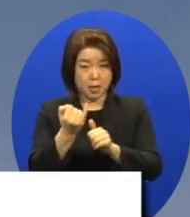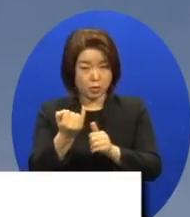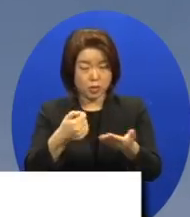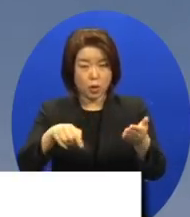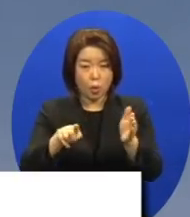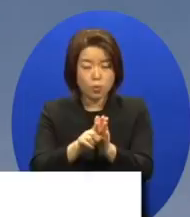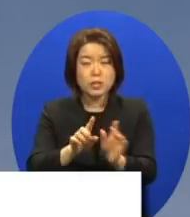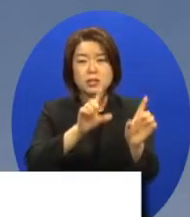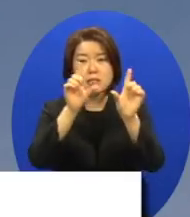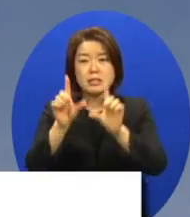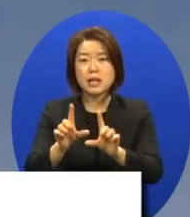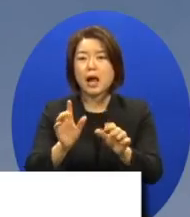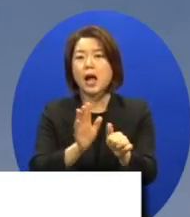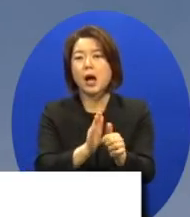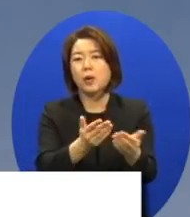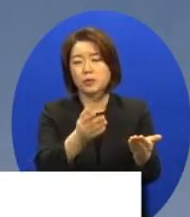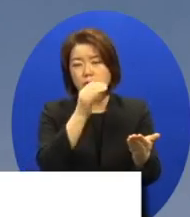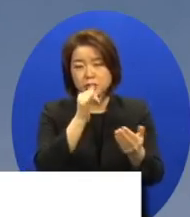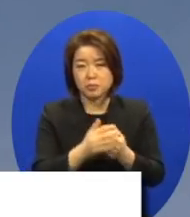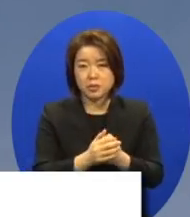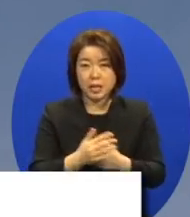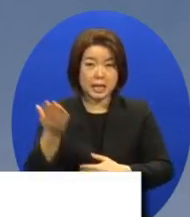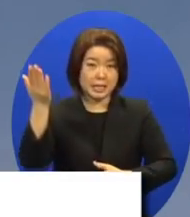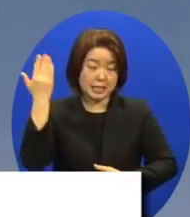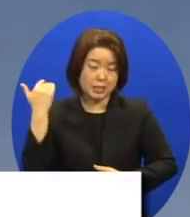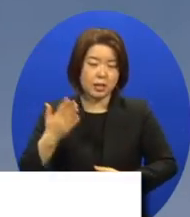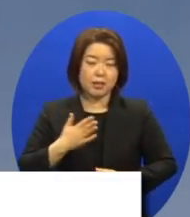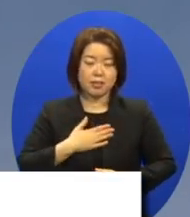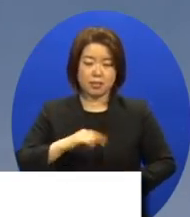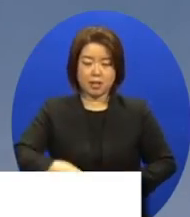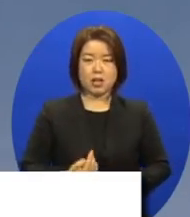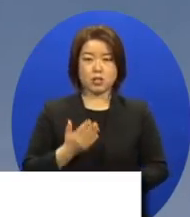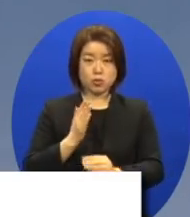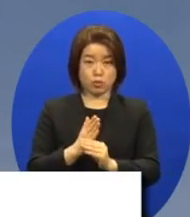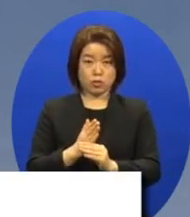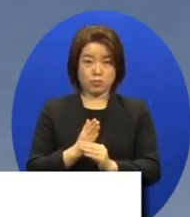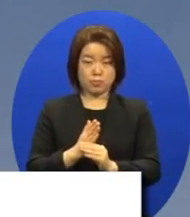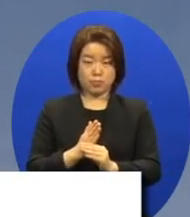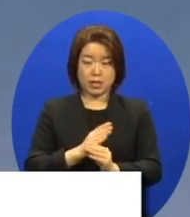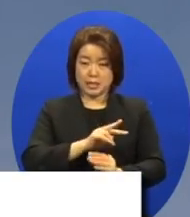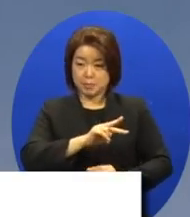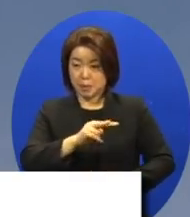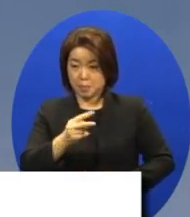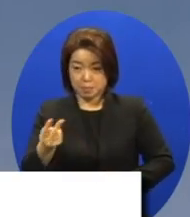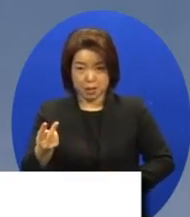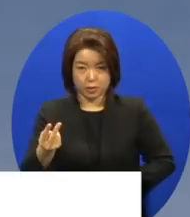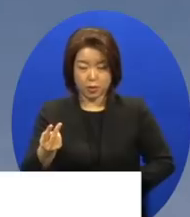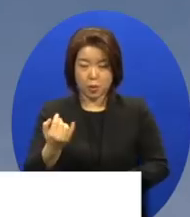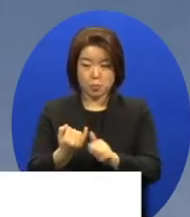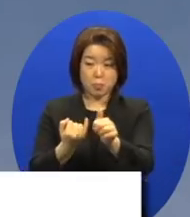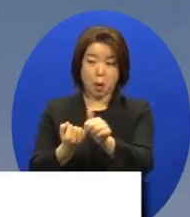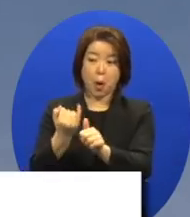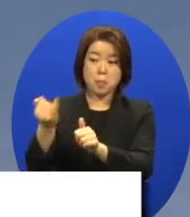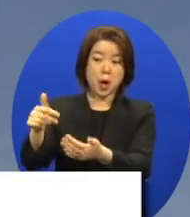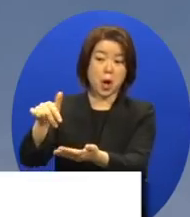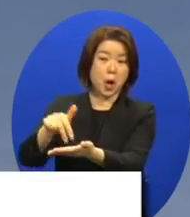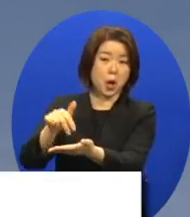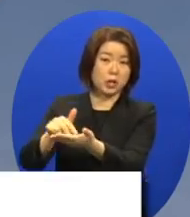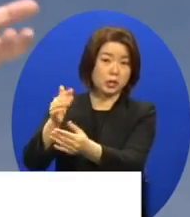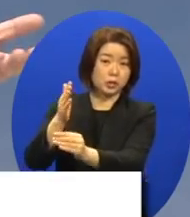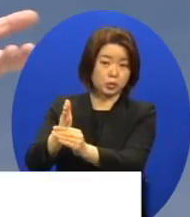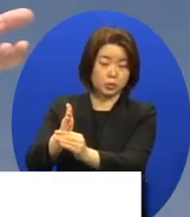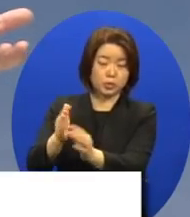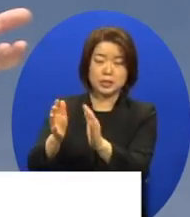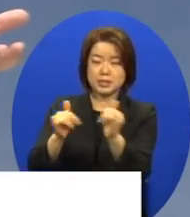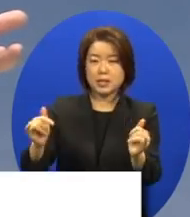합니다 전에는 자기 중심이 얻습니다 근데 이제는 배우자의 중심으로 사람이